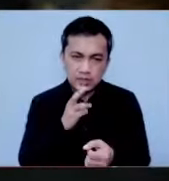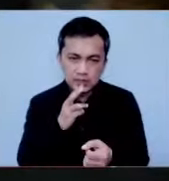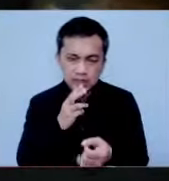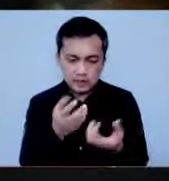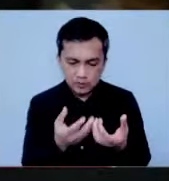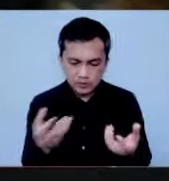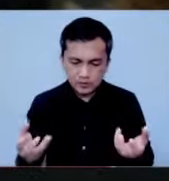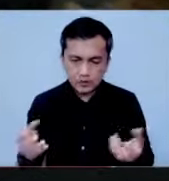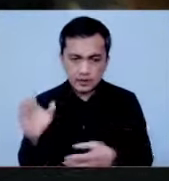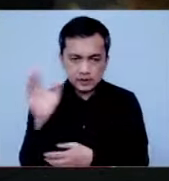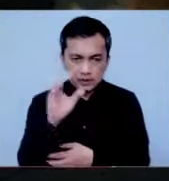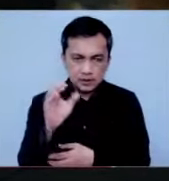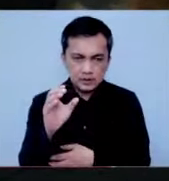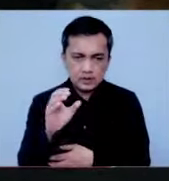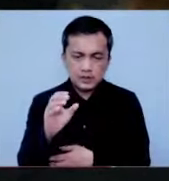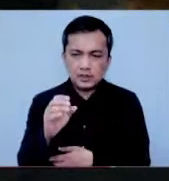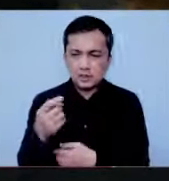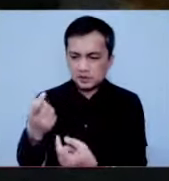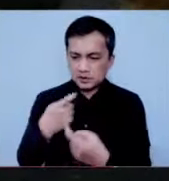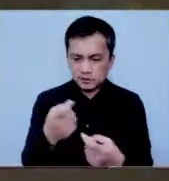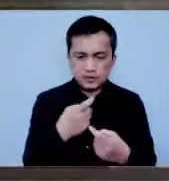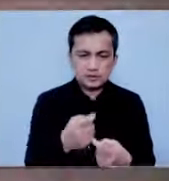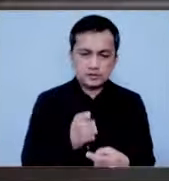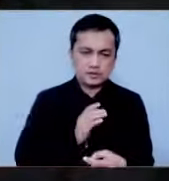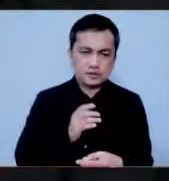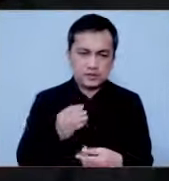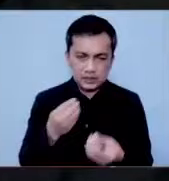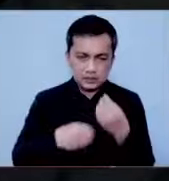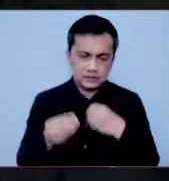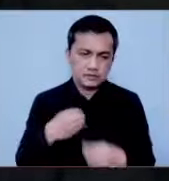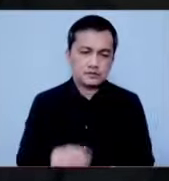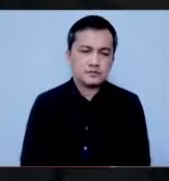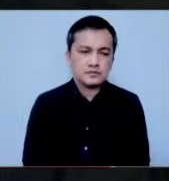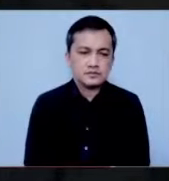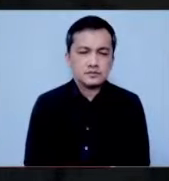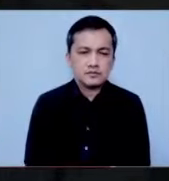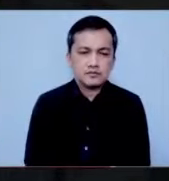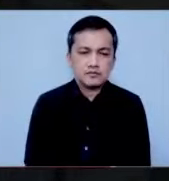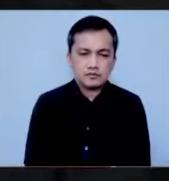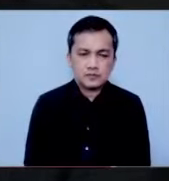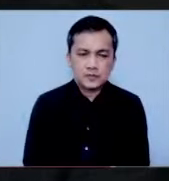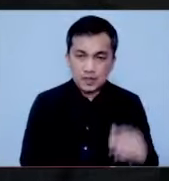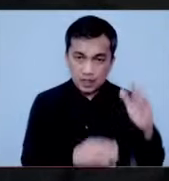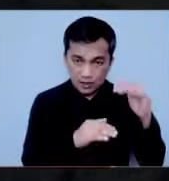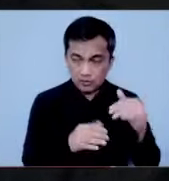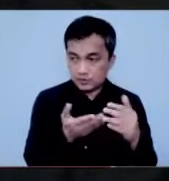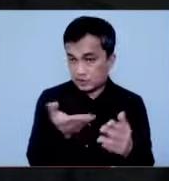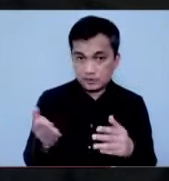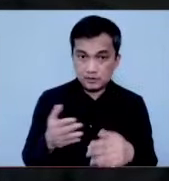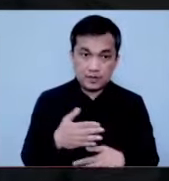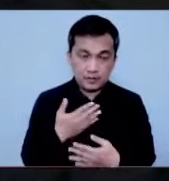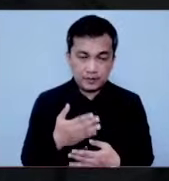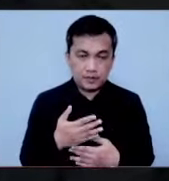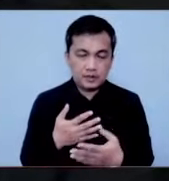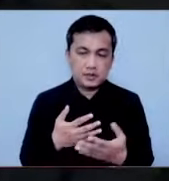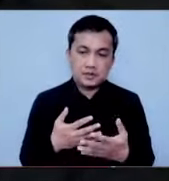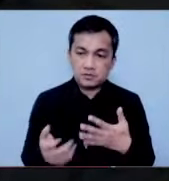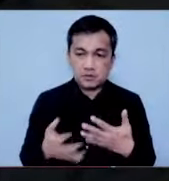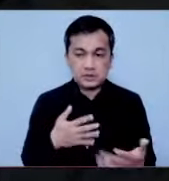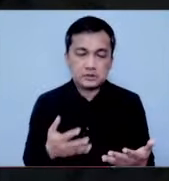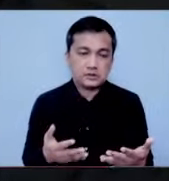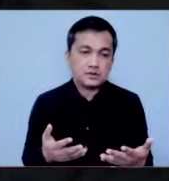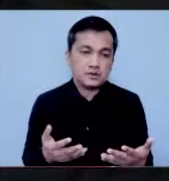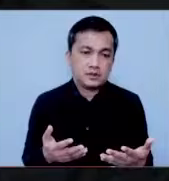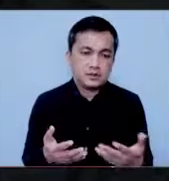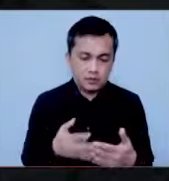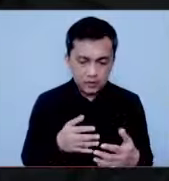Pamasko lang daw ng mabubuting loob ang kanilang kinain. Sana matuwa sila kasi kahit papaano, kahit ganito